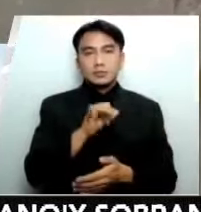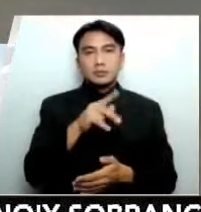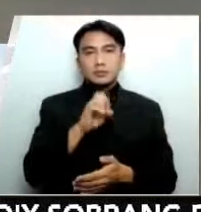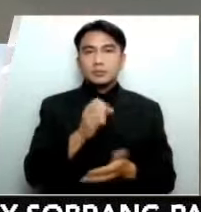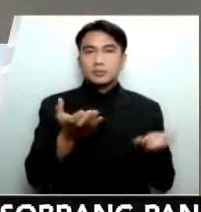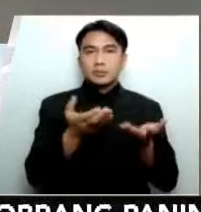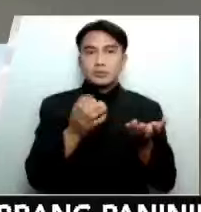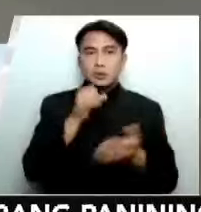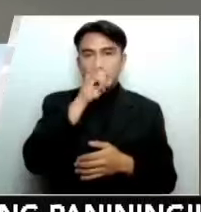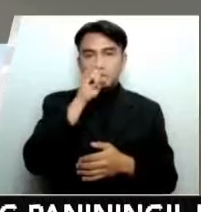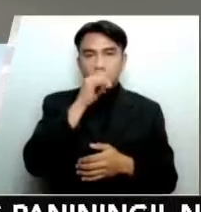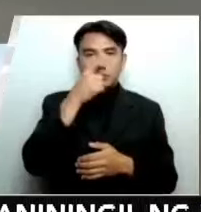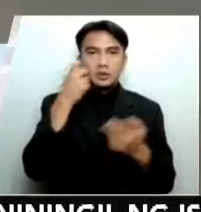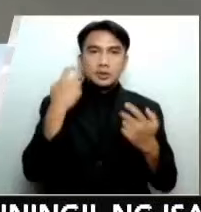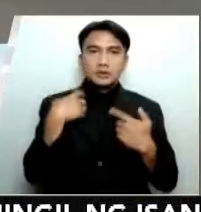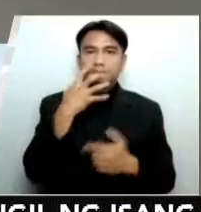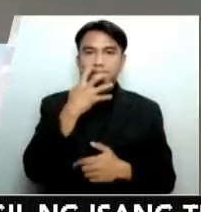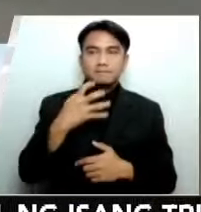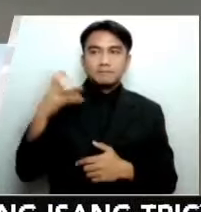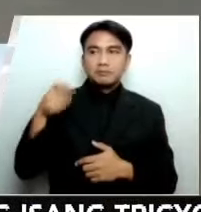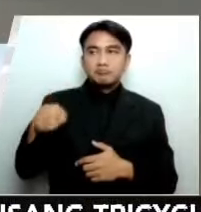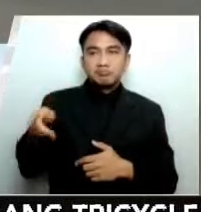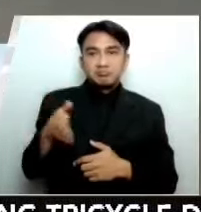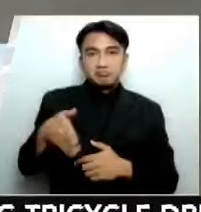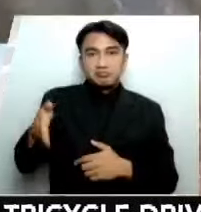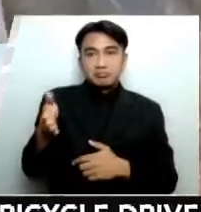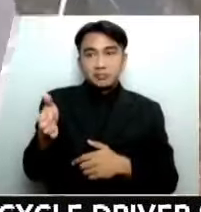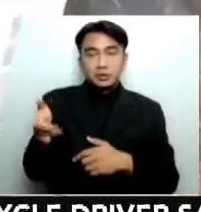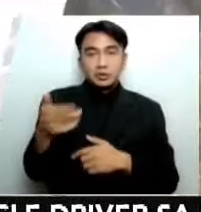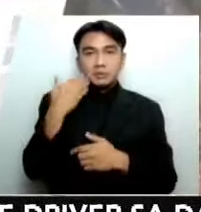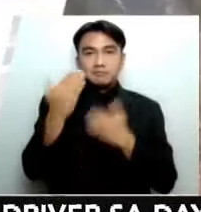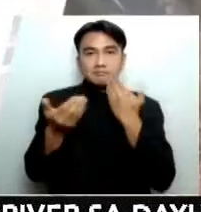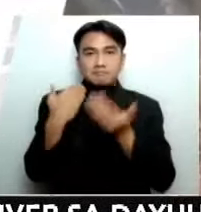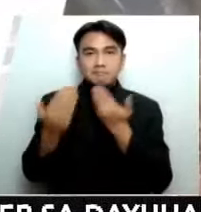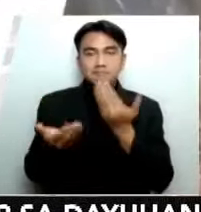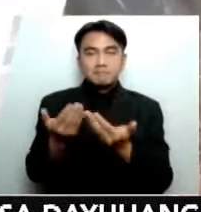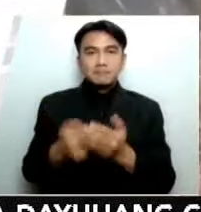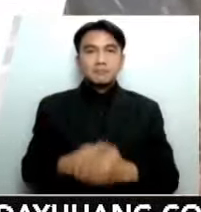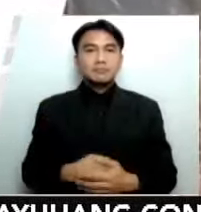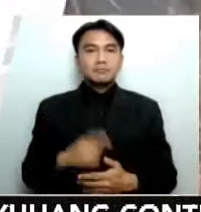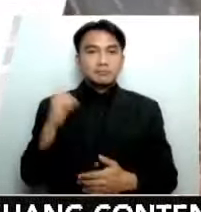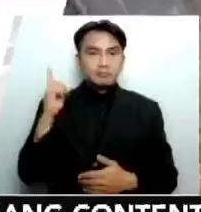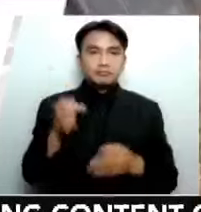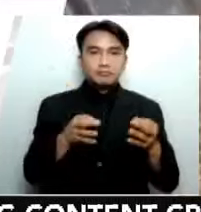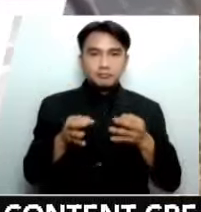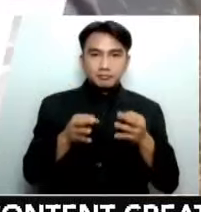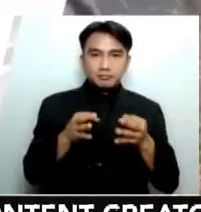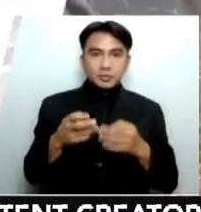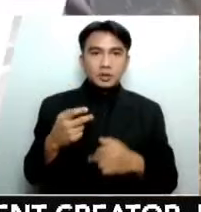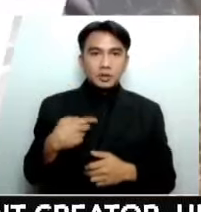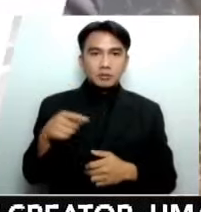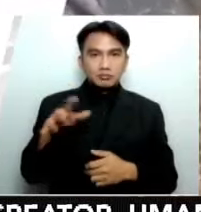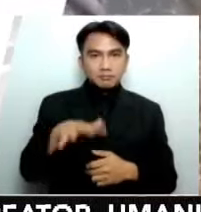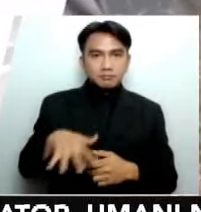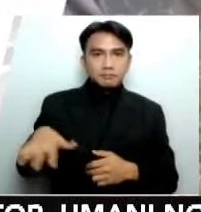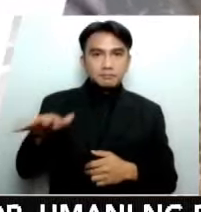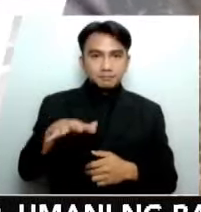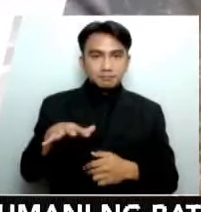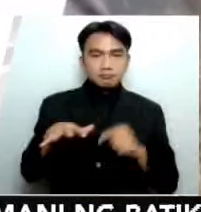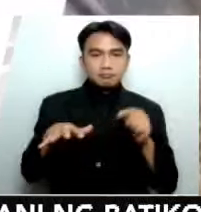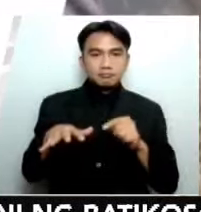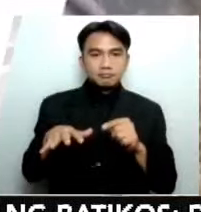sa init, nangamatay ang ilan niyang alagang bangus. Mahina man pagdako nila. Subong kayo, tiba mo, singkal ang dagat mo, bait. Bait